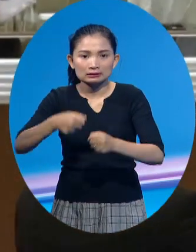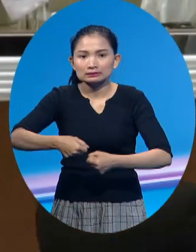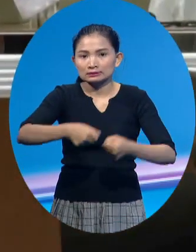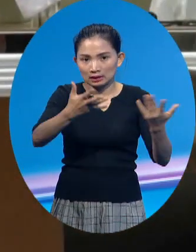đạo